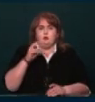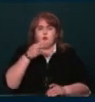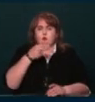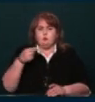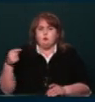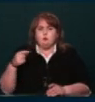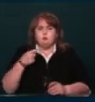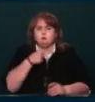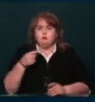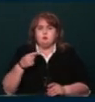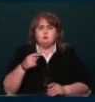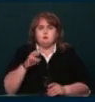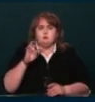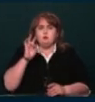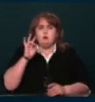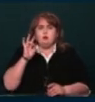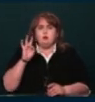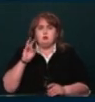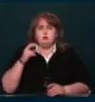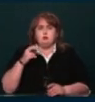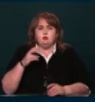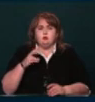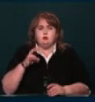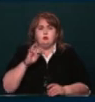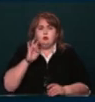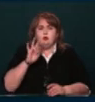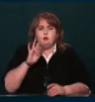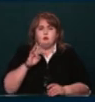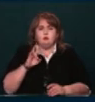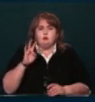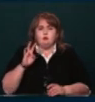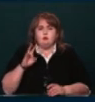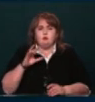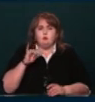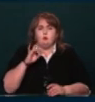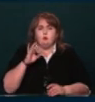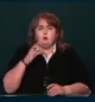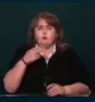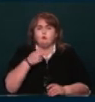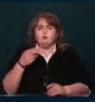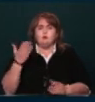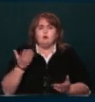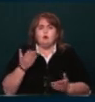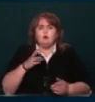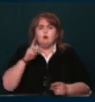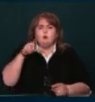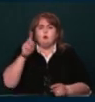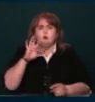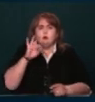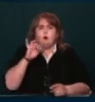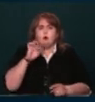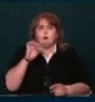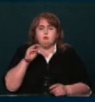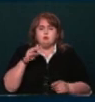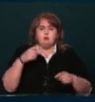минус энергия m-ного уровня. Что такое n-ный и n-ный уровень? Это номера орбит. В каждом